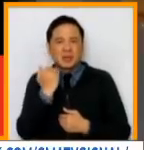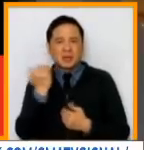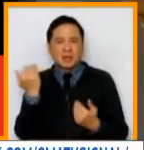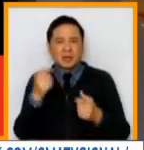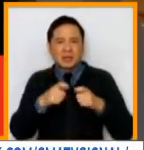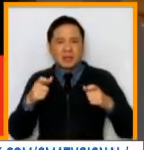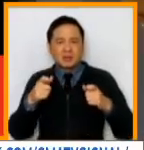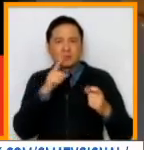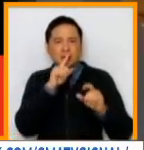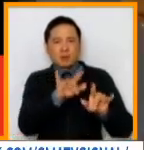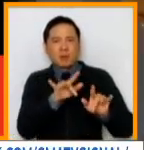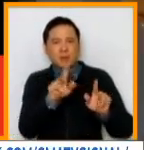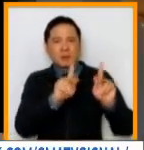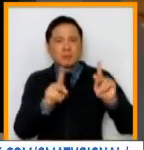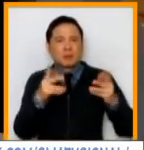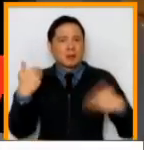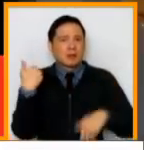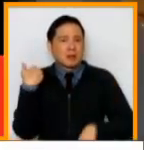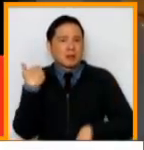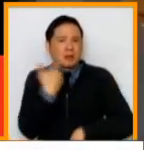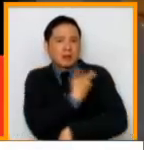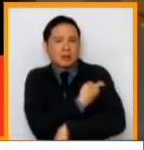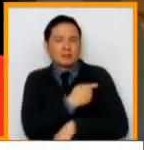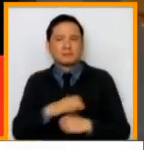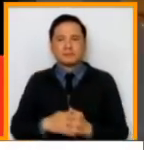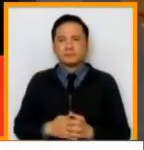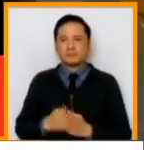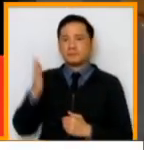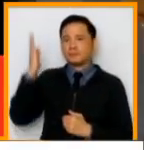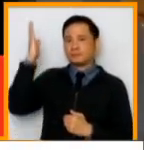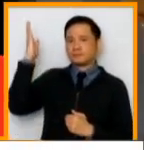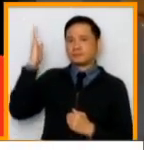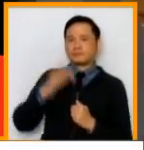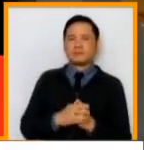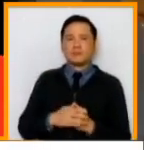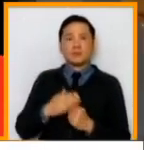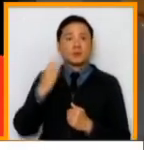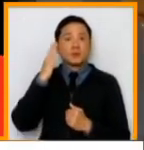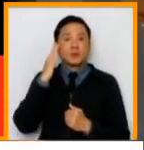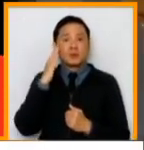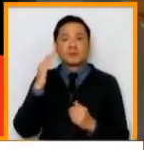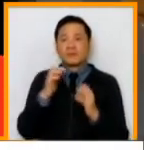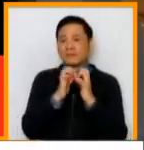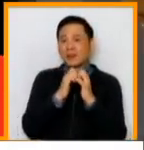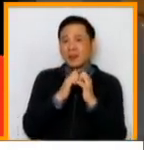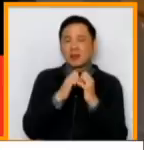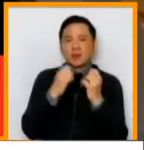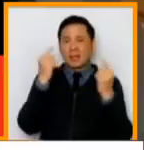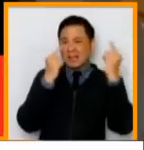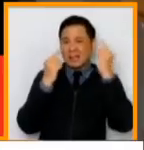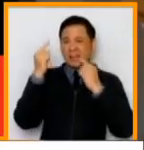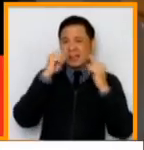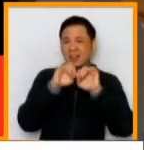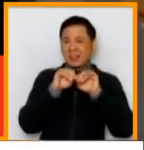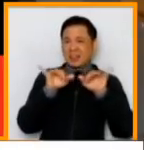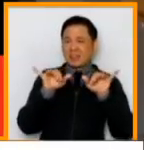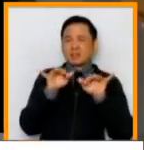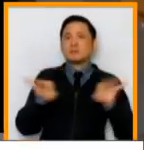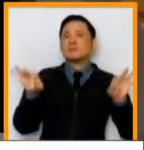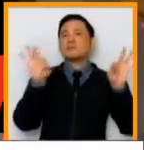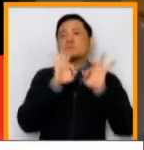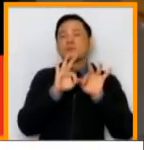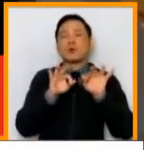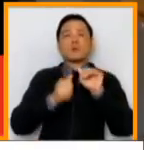our objectives of population protection to combat these variants of concern, kailangan mabakunahan as much of the population that we